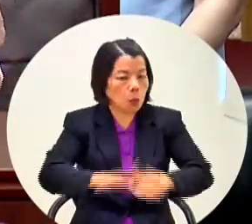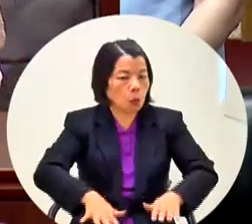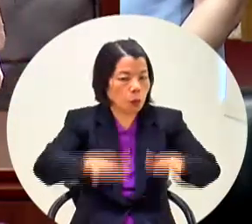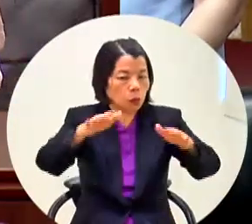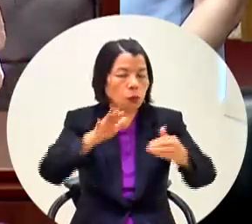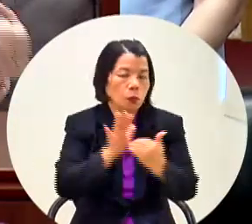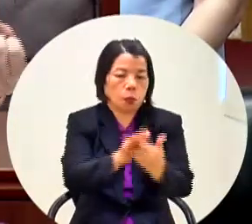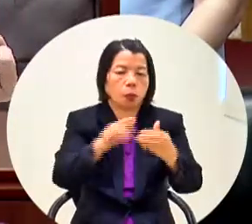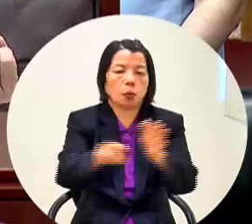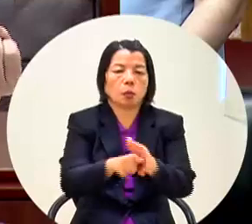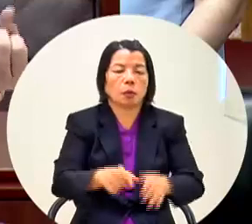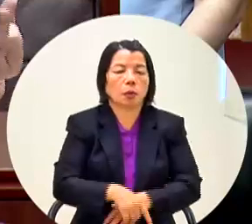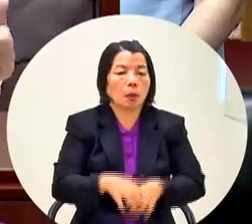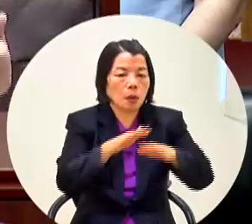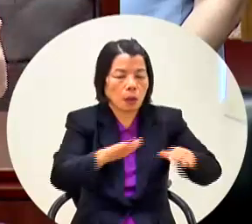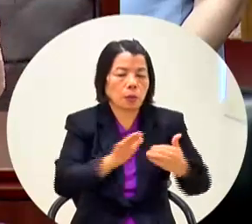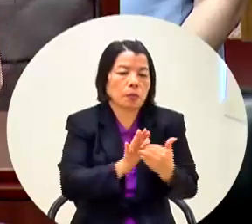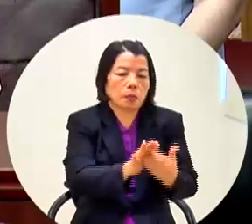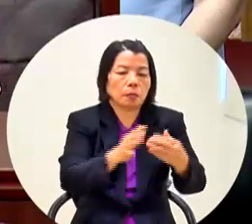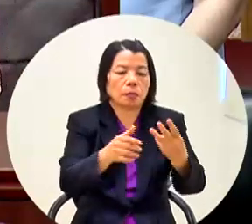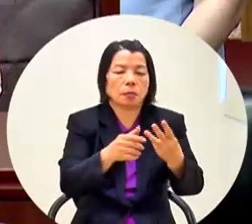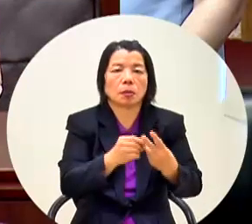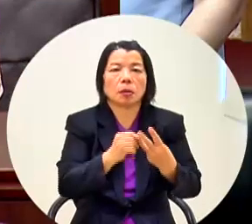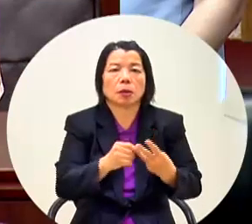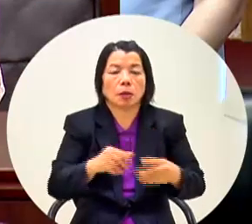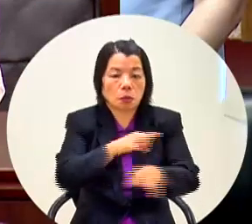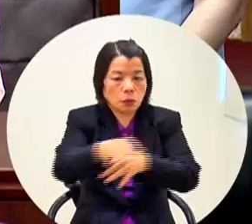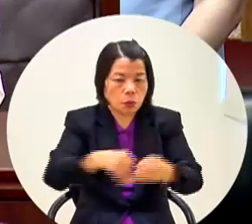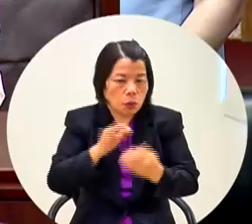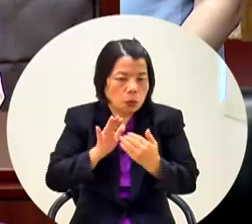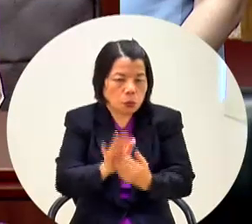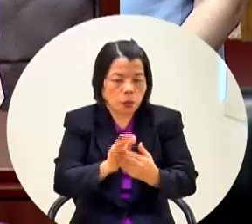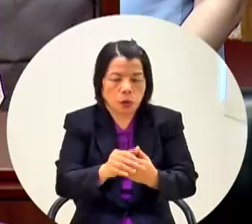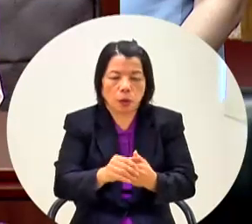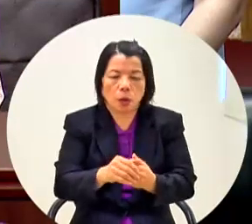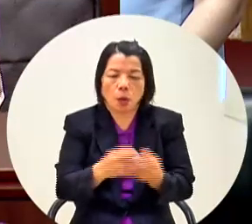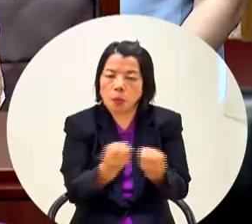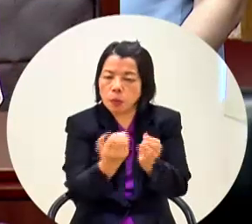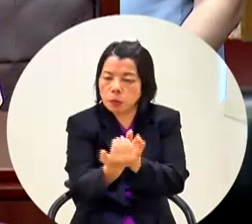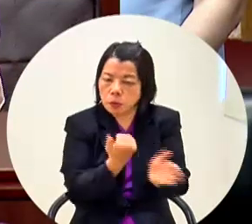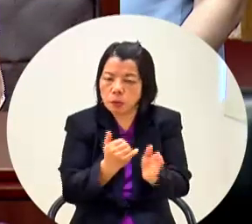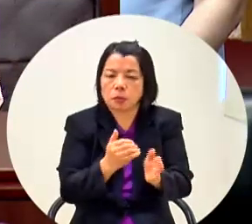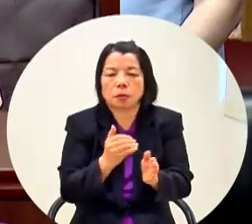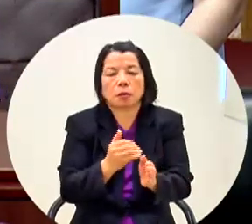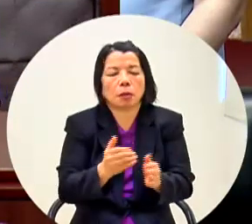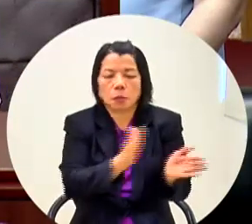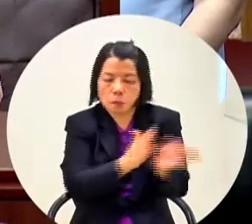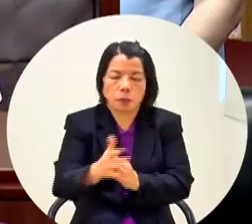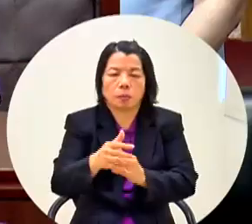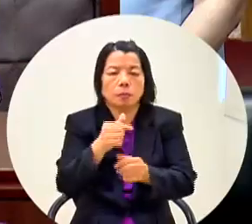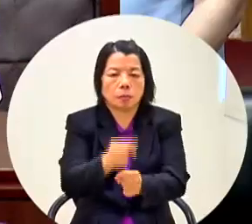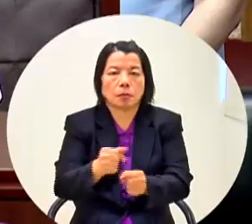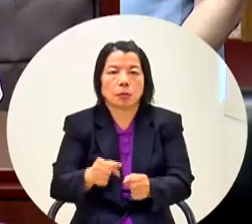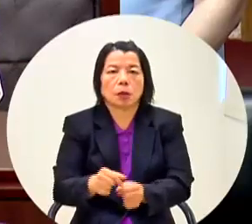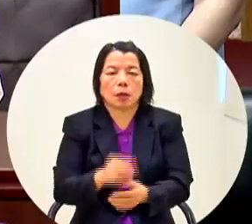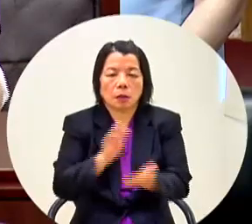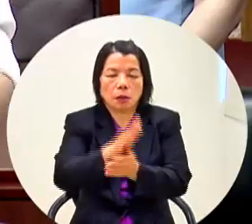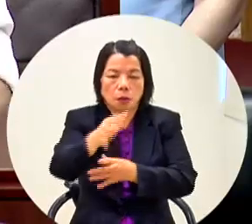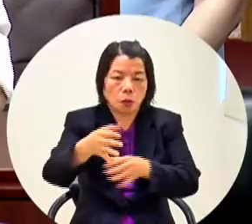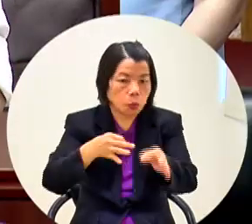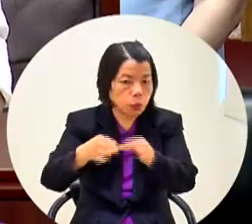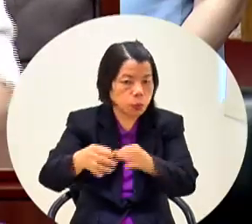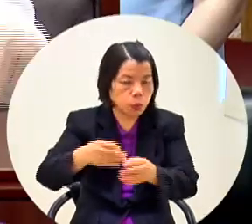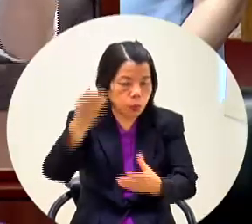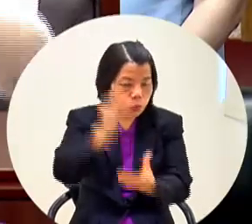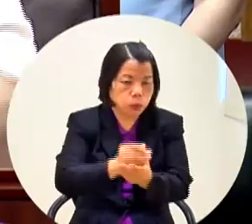也在超前部署，经济也要开始超前部署，迎接下一个阶段来高雄投资的企业家。